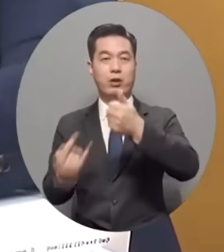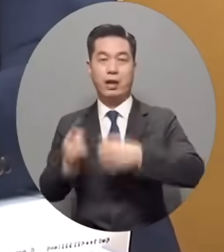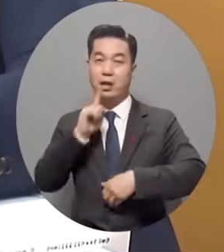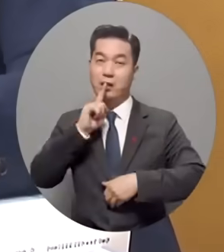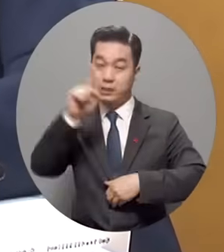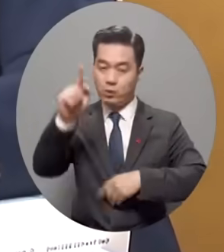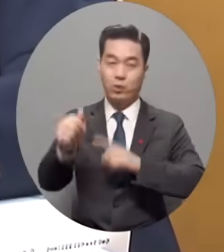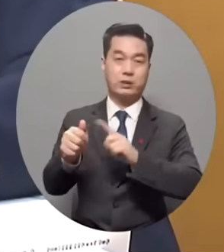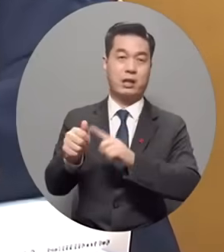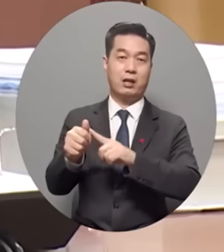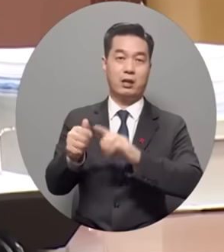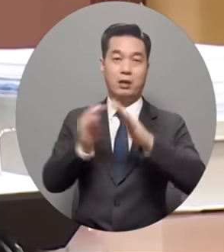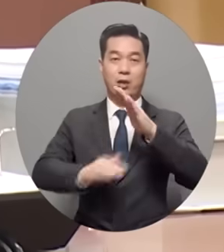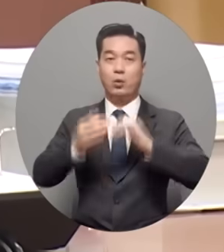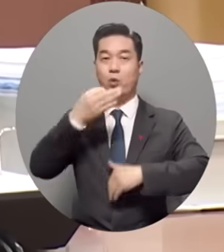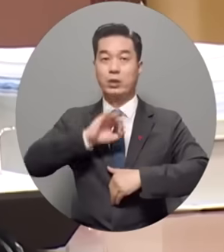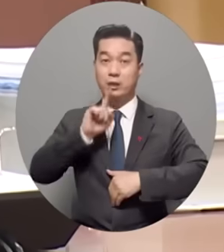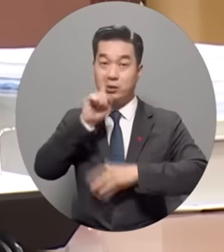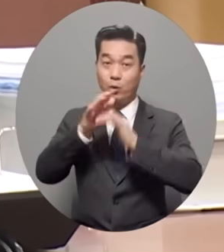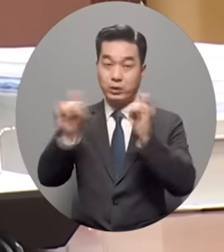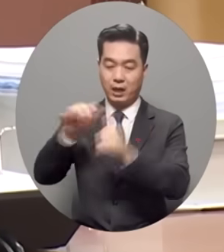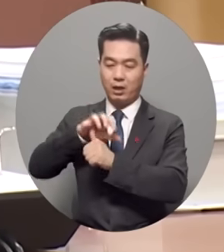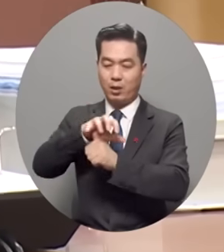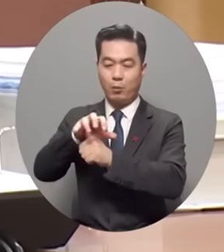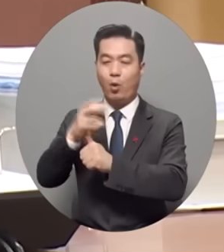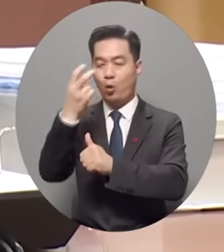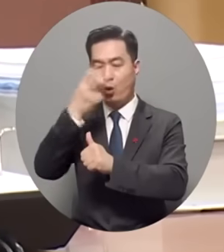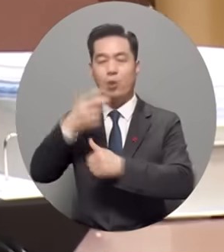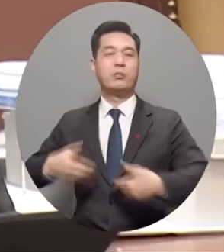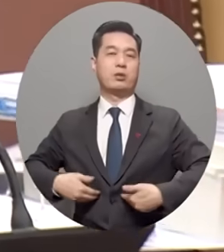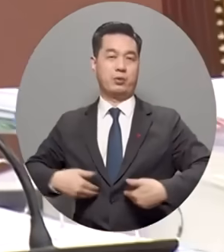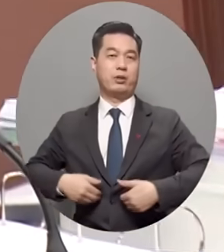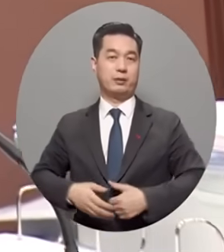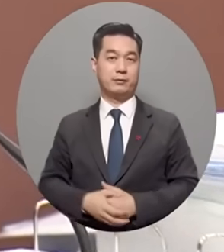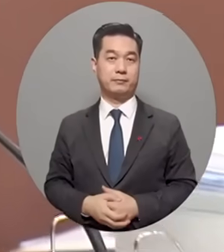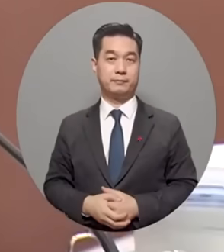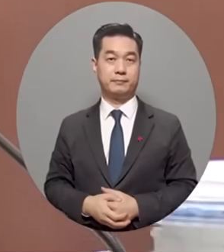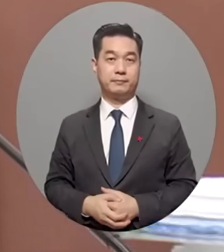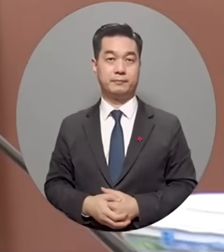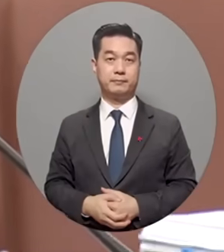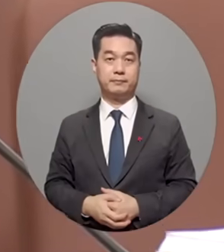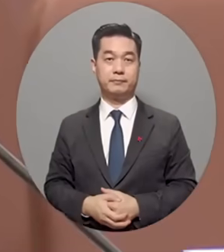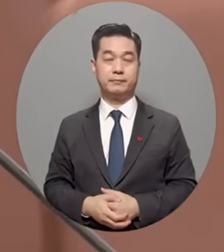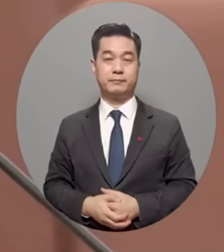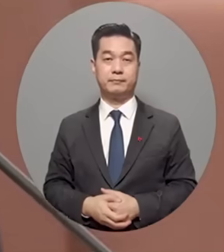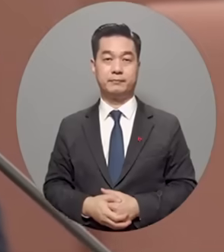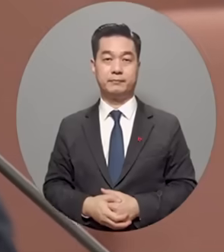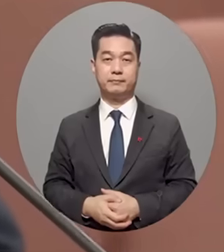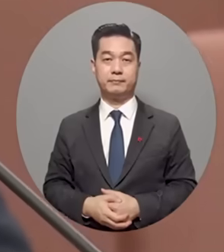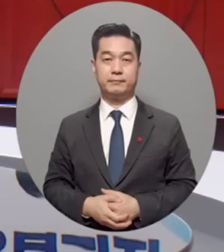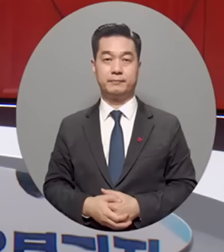대해서도 공익신고자라면 보호 절차를 밟아야 한다고 언급했습니다. MBC 뉴스 김정우입니다.